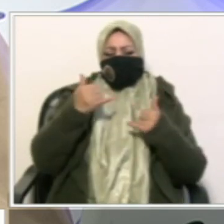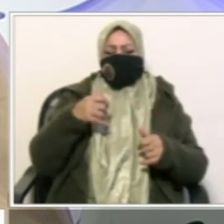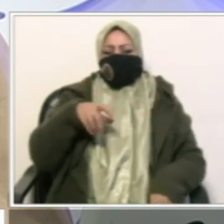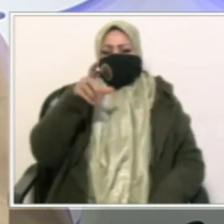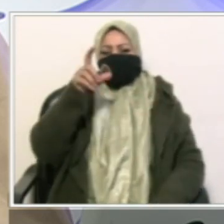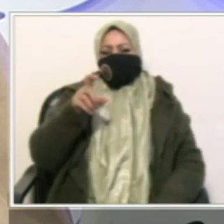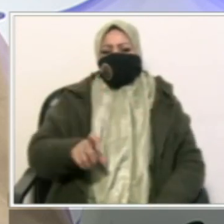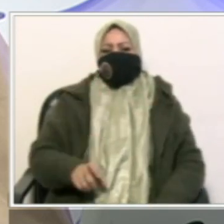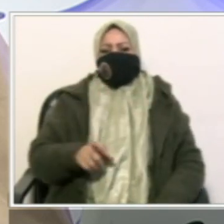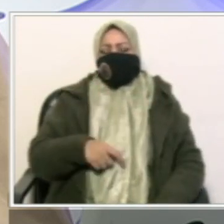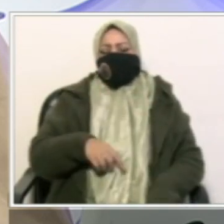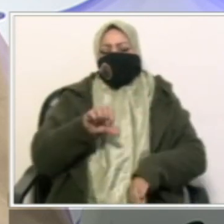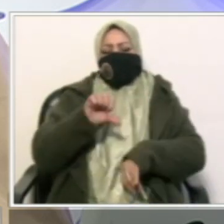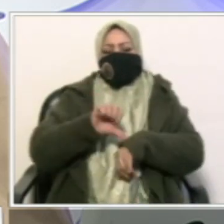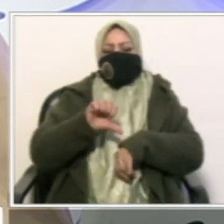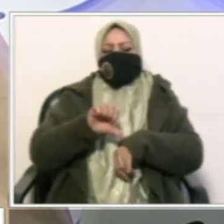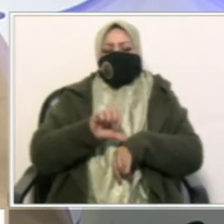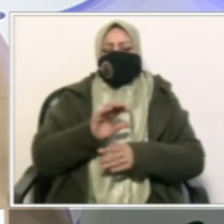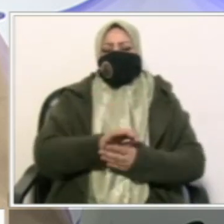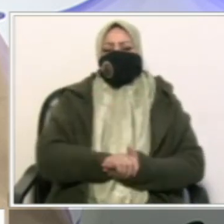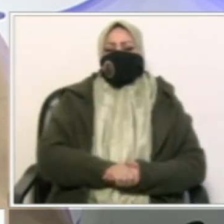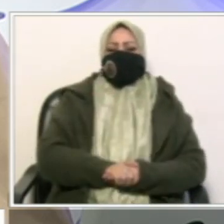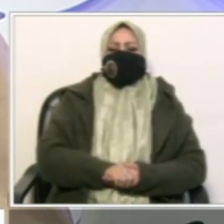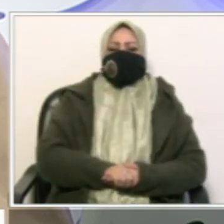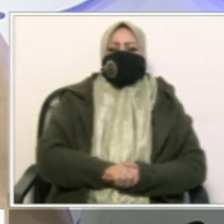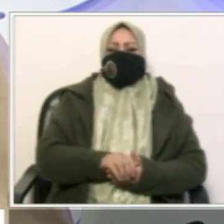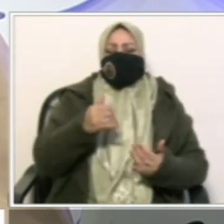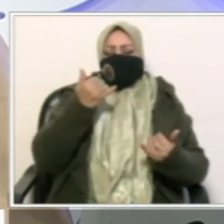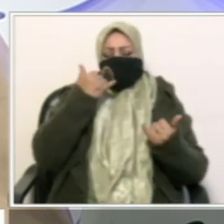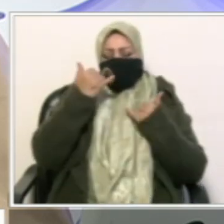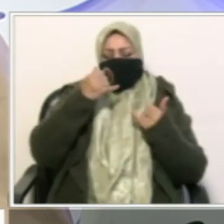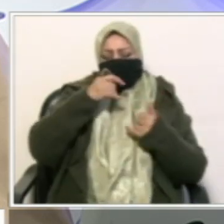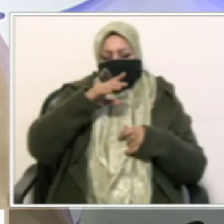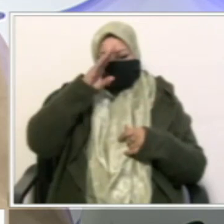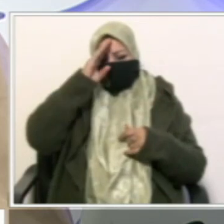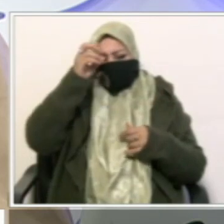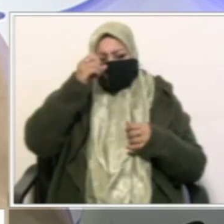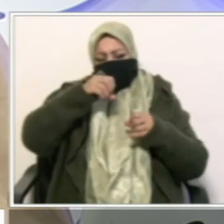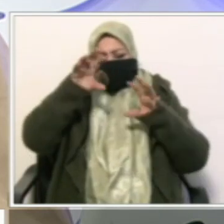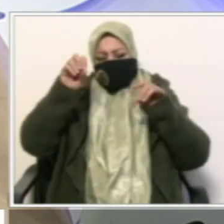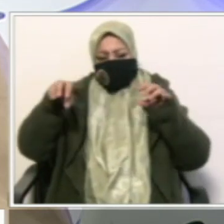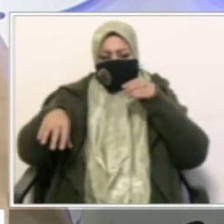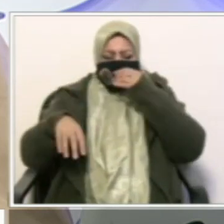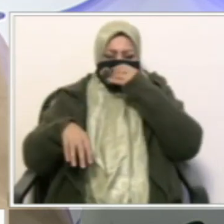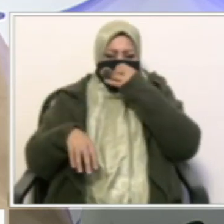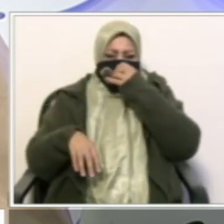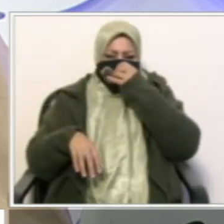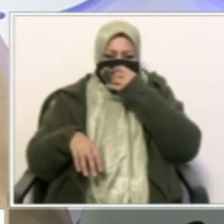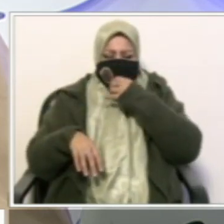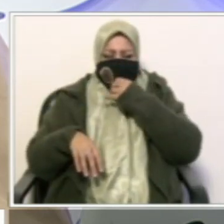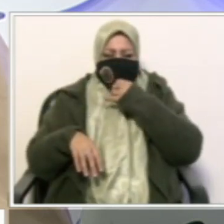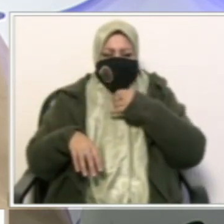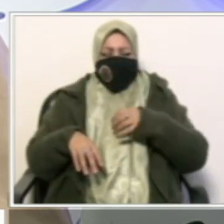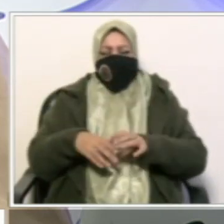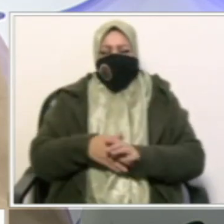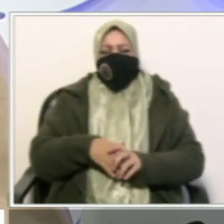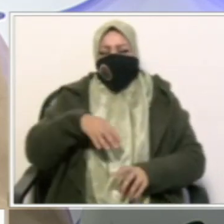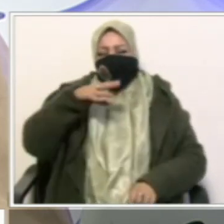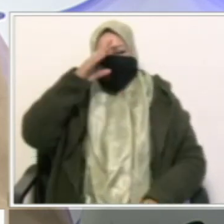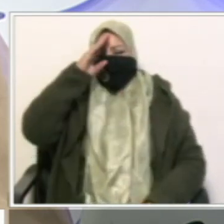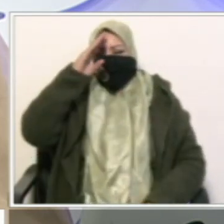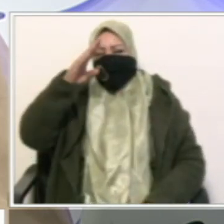ورحمة الله وبركاته. وعليكم السلام ورحمة الله وبركاته. حياك الله وبركاته يا شيخ. الله يحفظكم ويبارك فيكم جميعا إن شاء